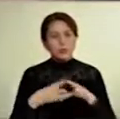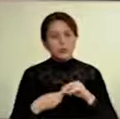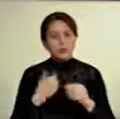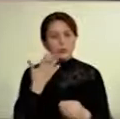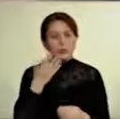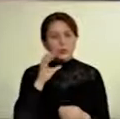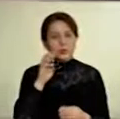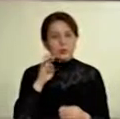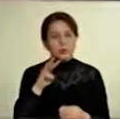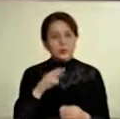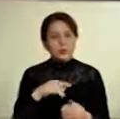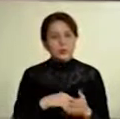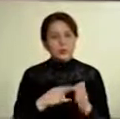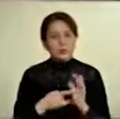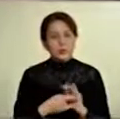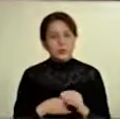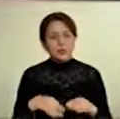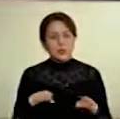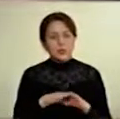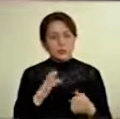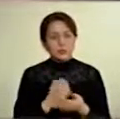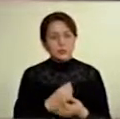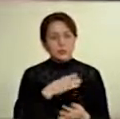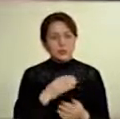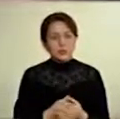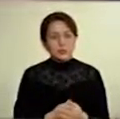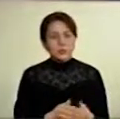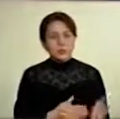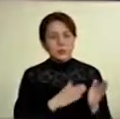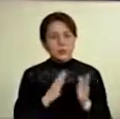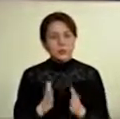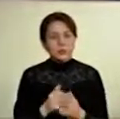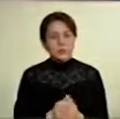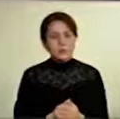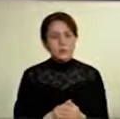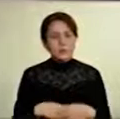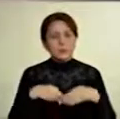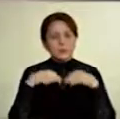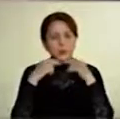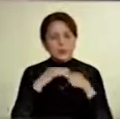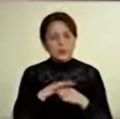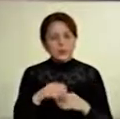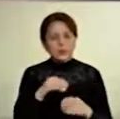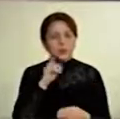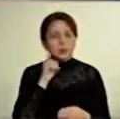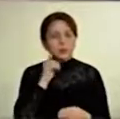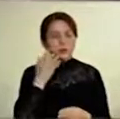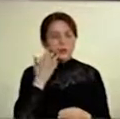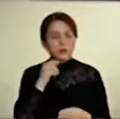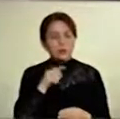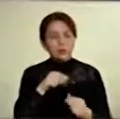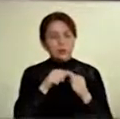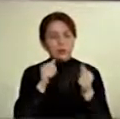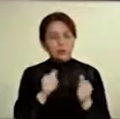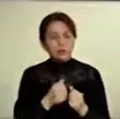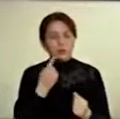5 sm kvadrat tengligiga kelib chiqadi. Navbatdagisi esa e'tibor qiling. Yashil rangdagi bu shaklimizda esa